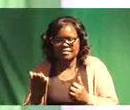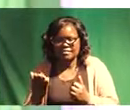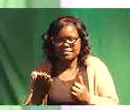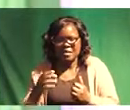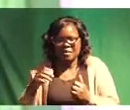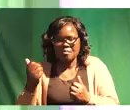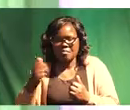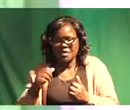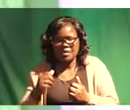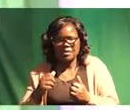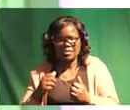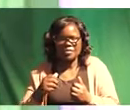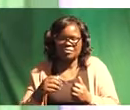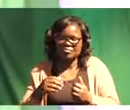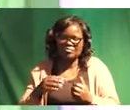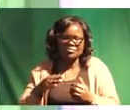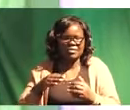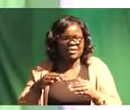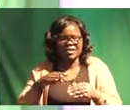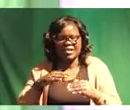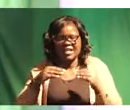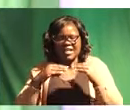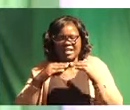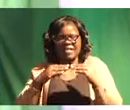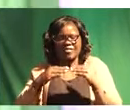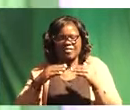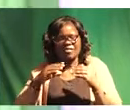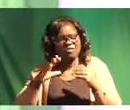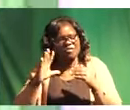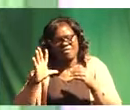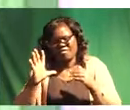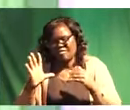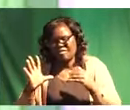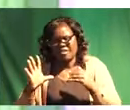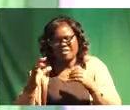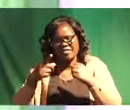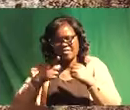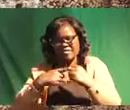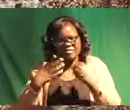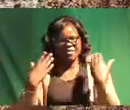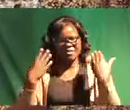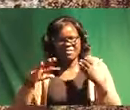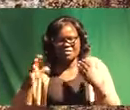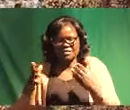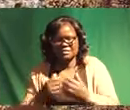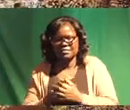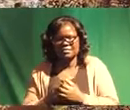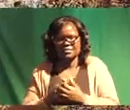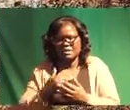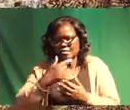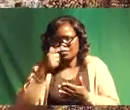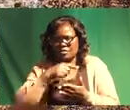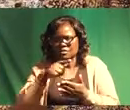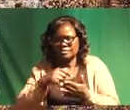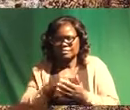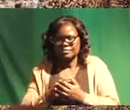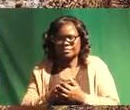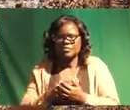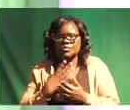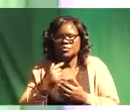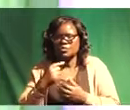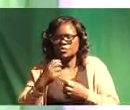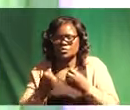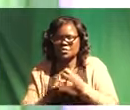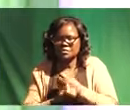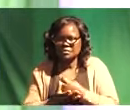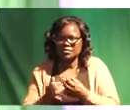bado hasifikii kiwango ambayo inatoshana na county ya Meru. Na sababu hiyo mimi nataka